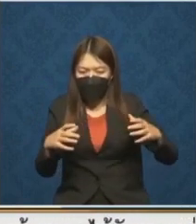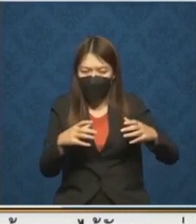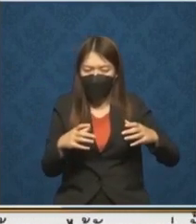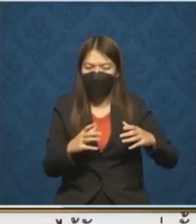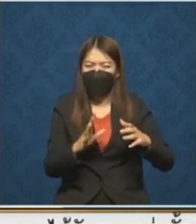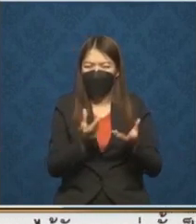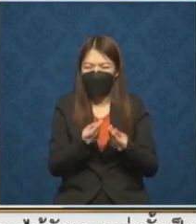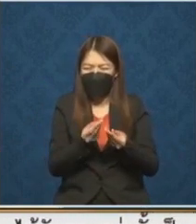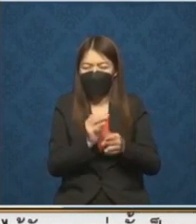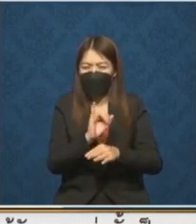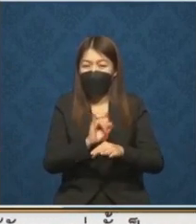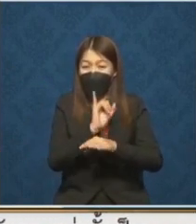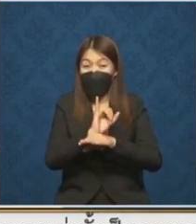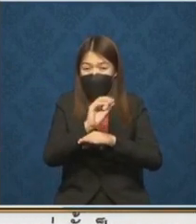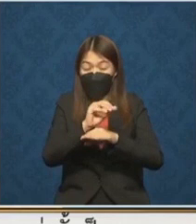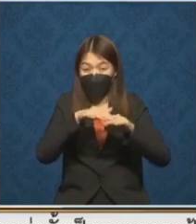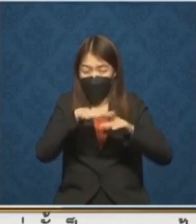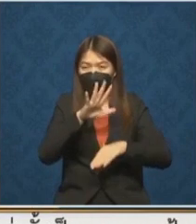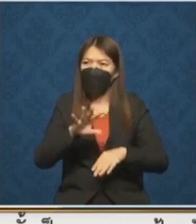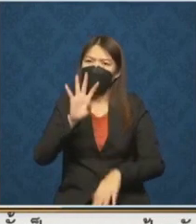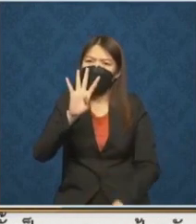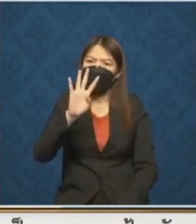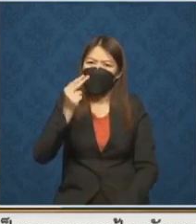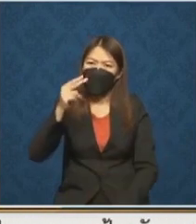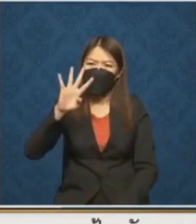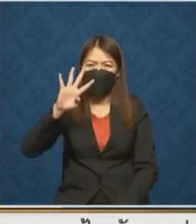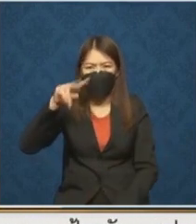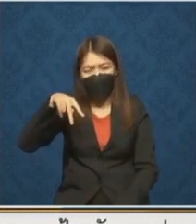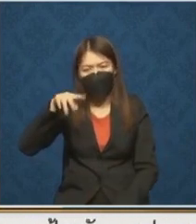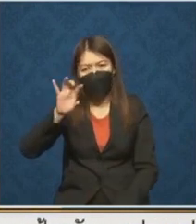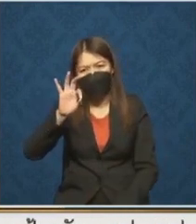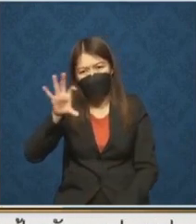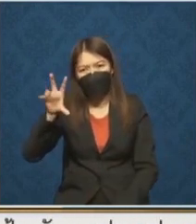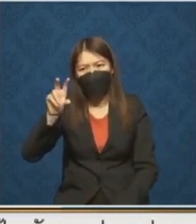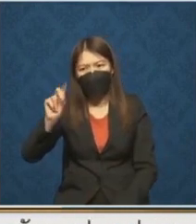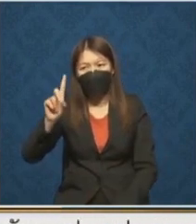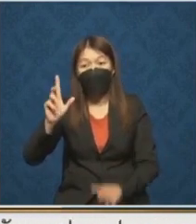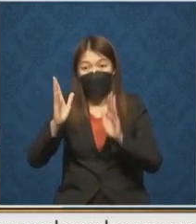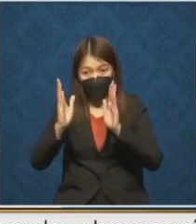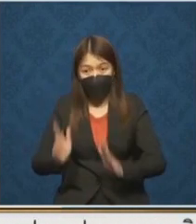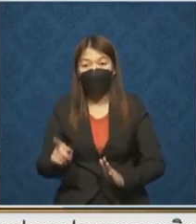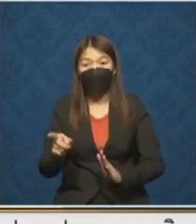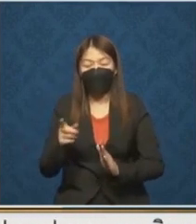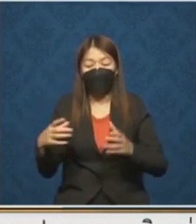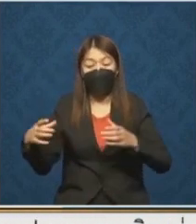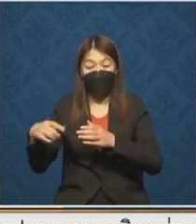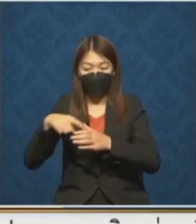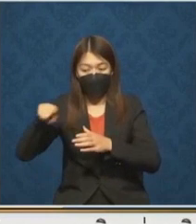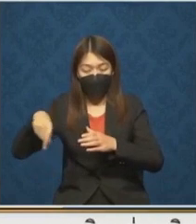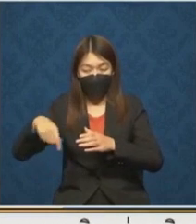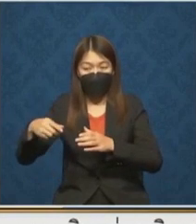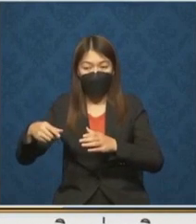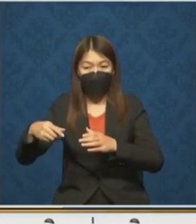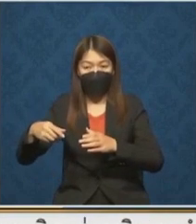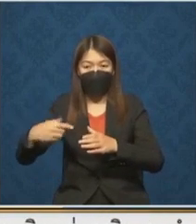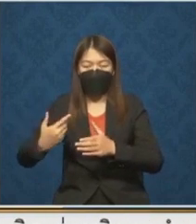50 ล้ายมี 4,931 คนอันนี้คือกล่มของ